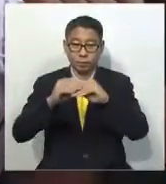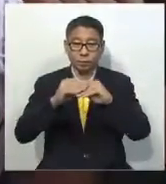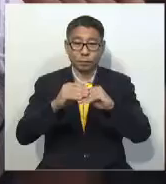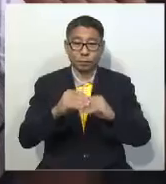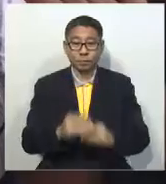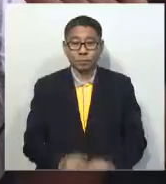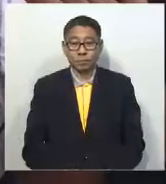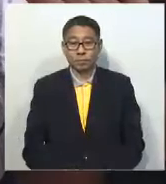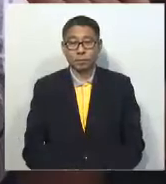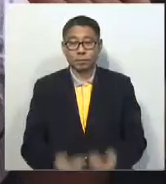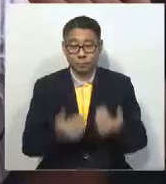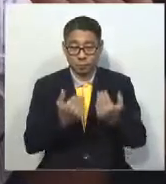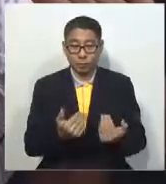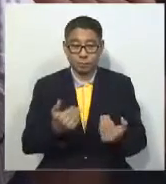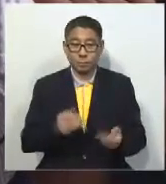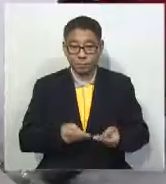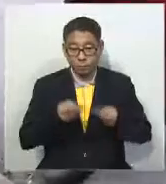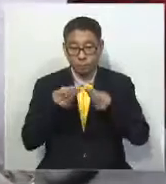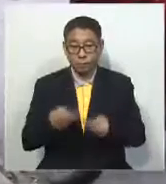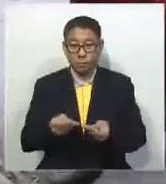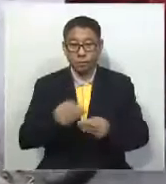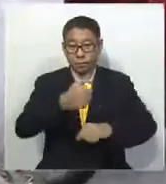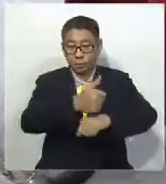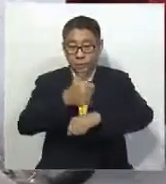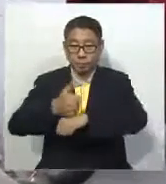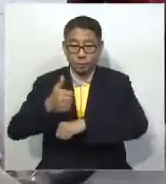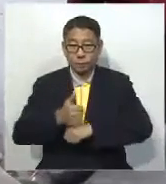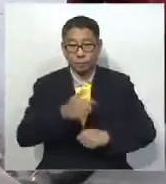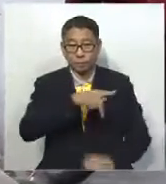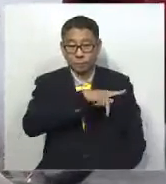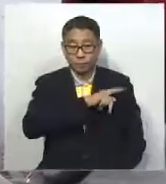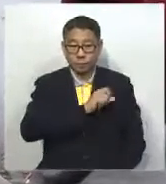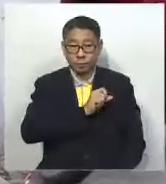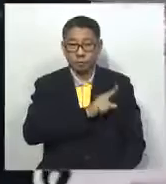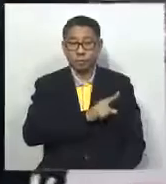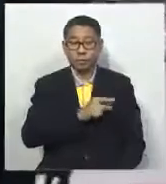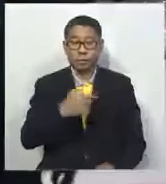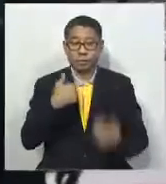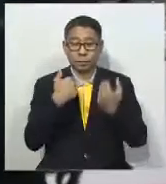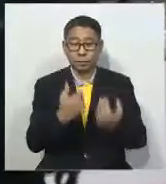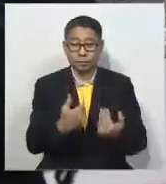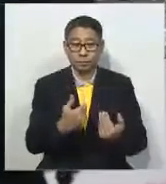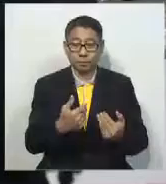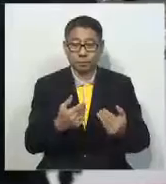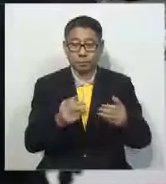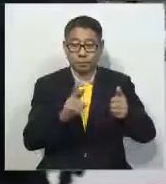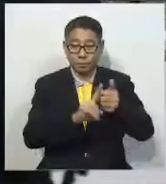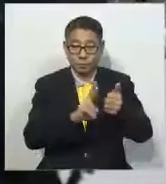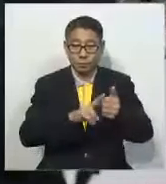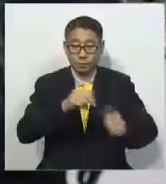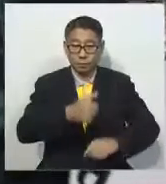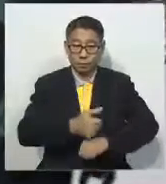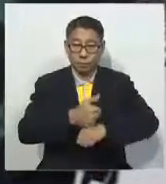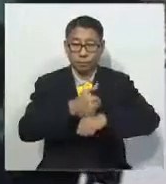งขึ้นนอกจากนี้ก็ได้มอบหมายให้ผู้บริหารระดับสูงของสำนักงานพระพุทธศาสนาแห่งชาตินะคะในระดับรอง